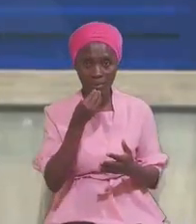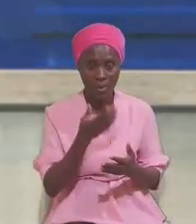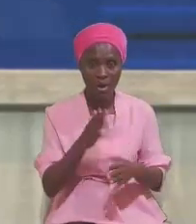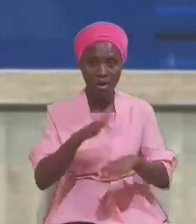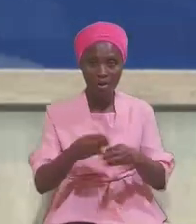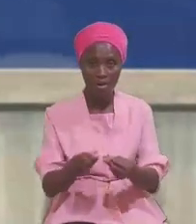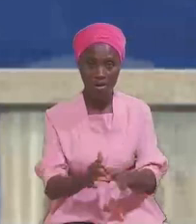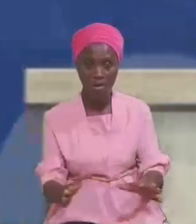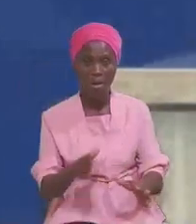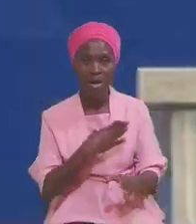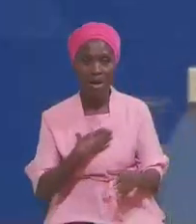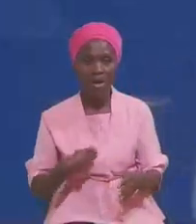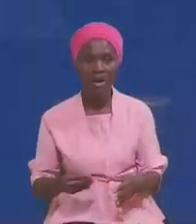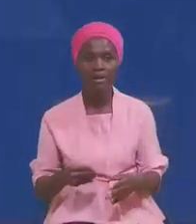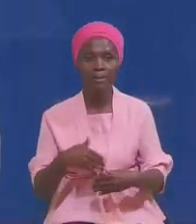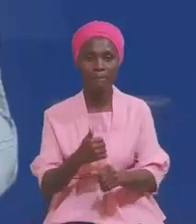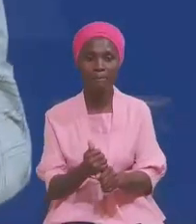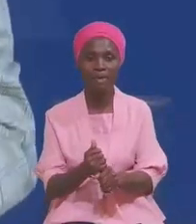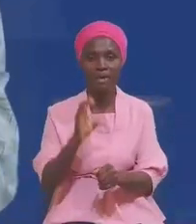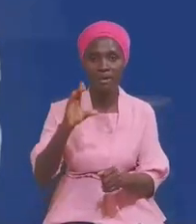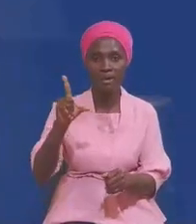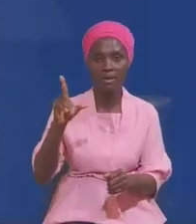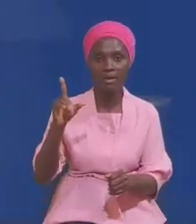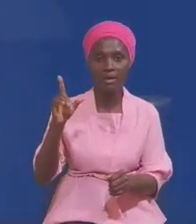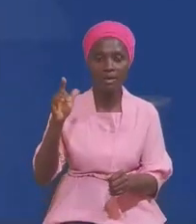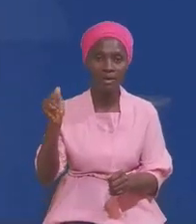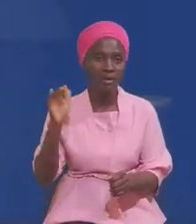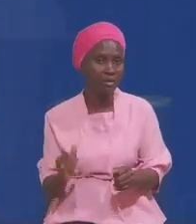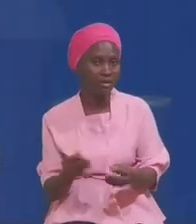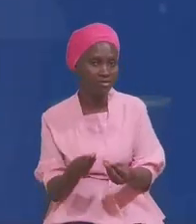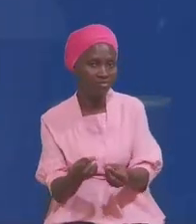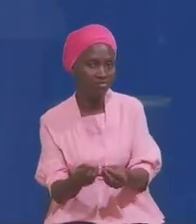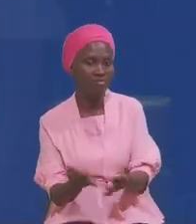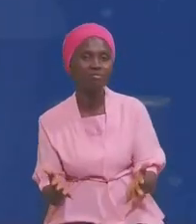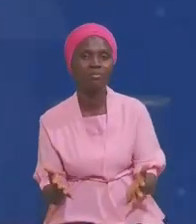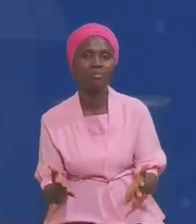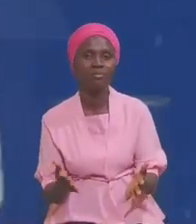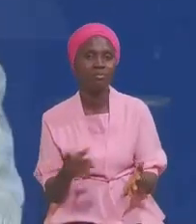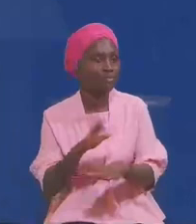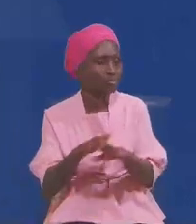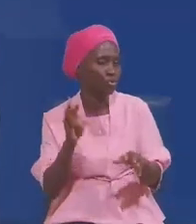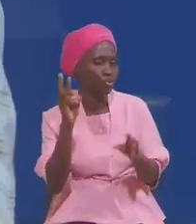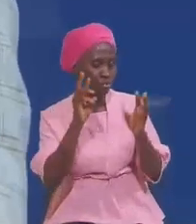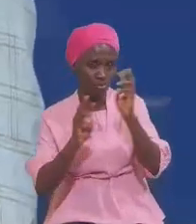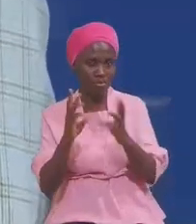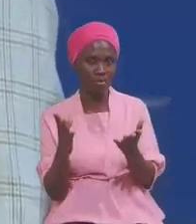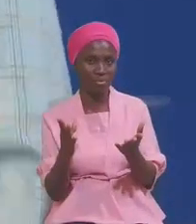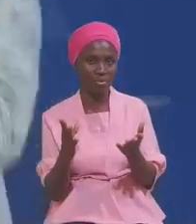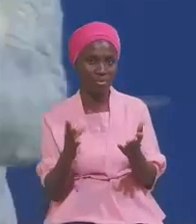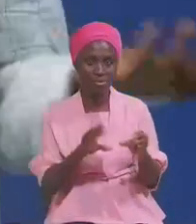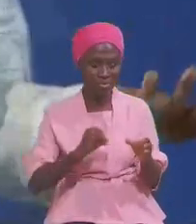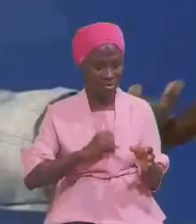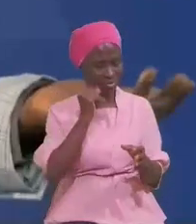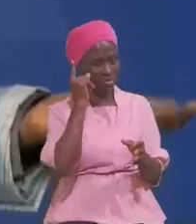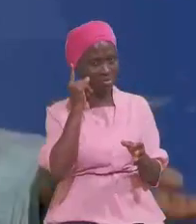avec sa salive. Ne vous en faites pas avec ceci, est-ce que je comprends? Et l'homme